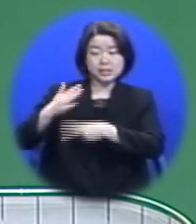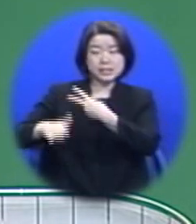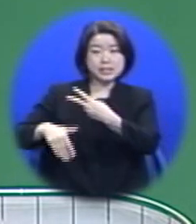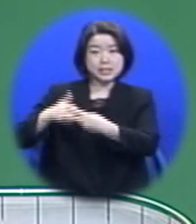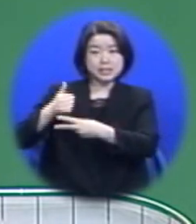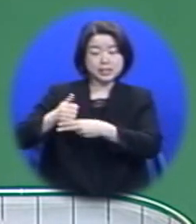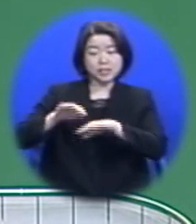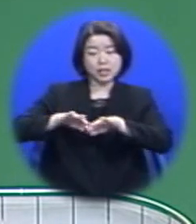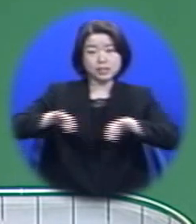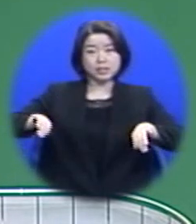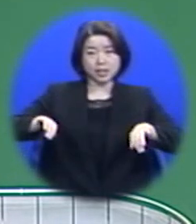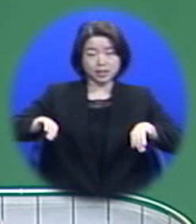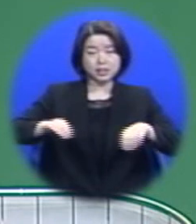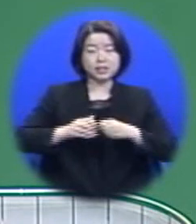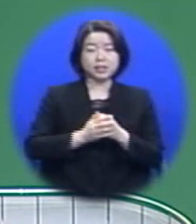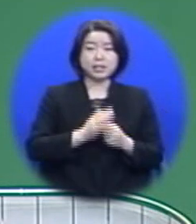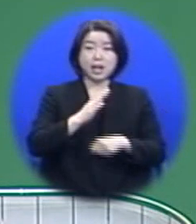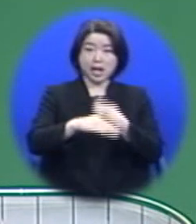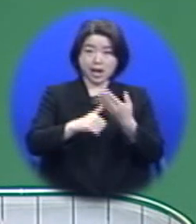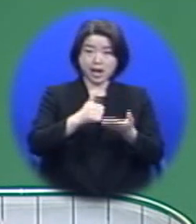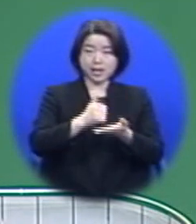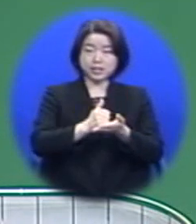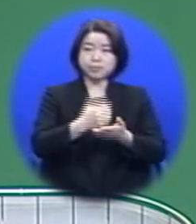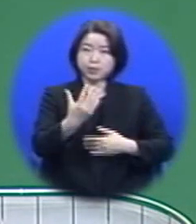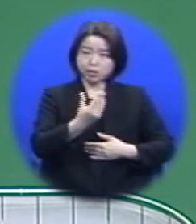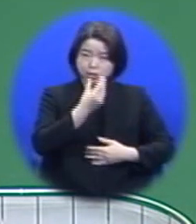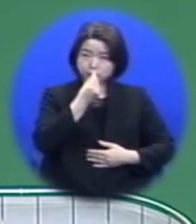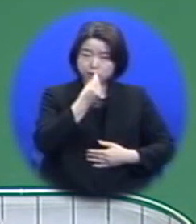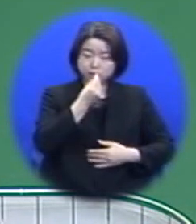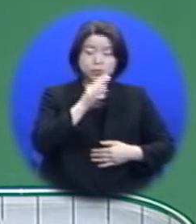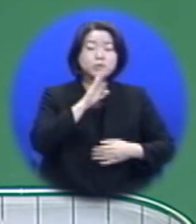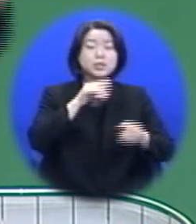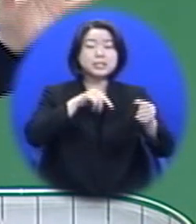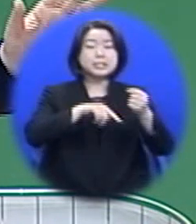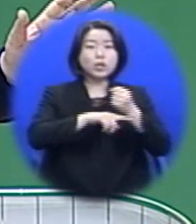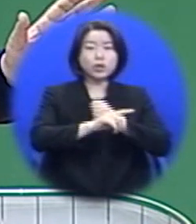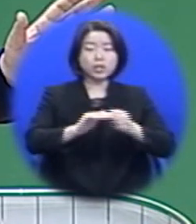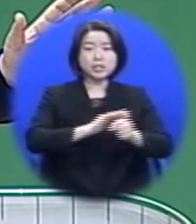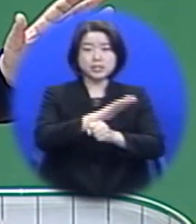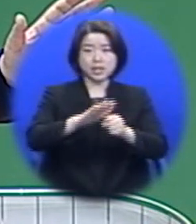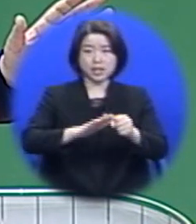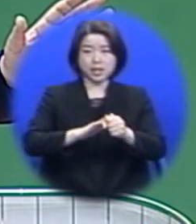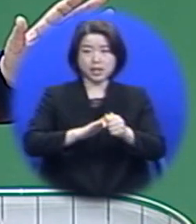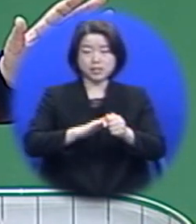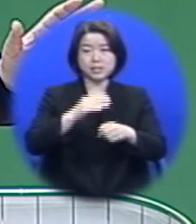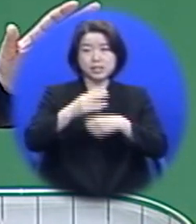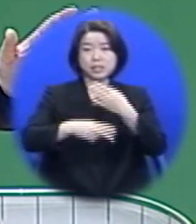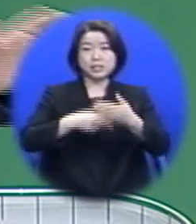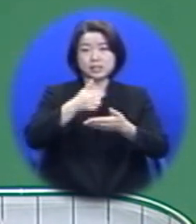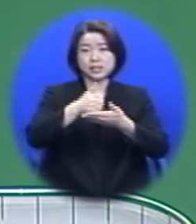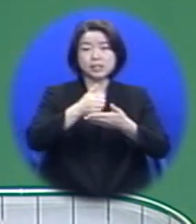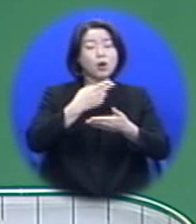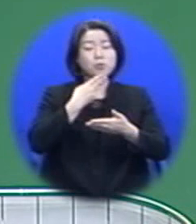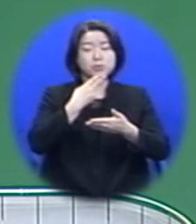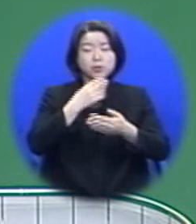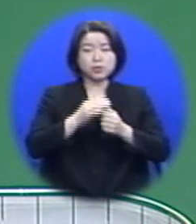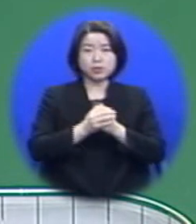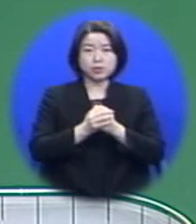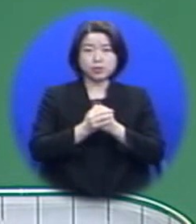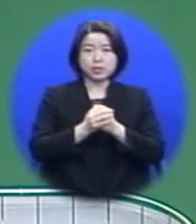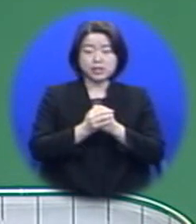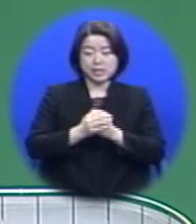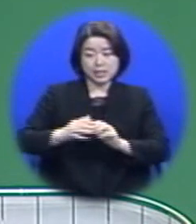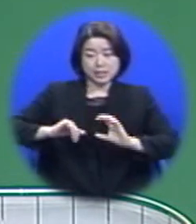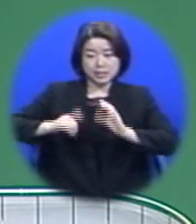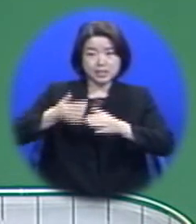하나님처럼 거룩하시고 정의를 사랑하는 신이 없어요 세상에 있는 많은